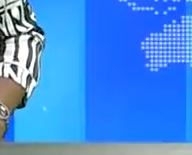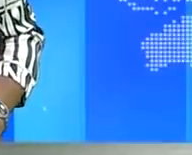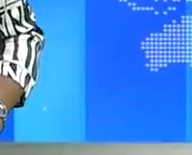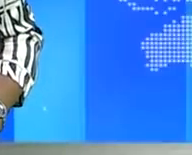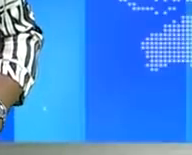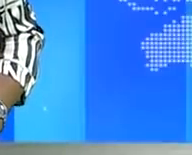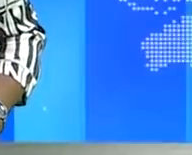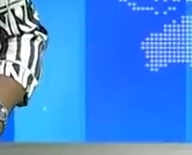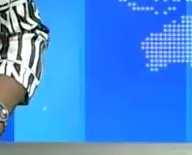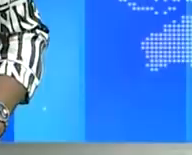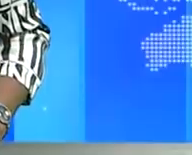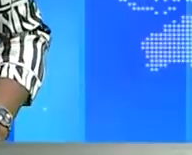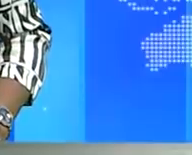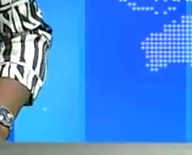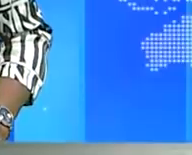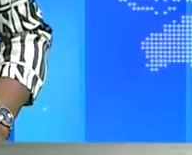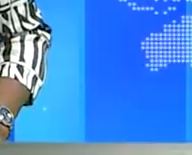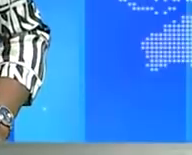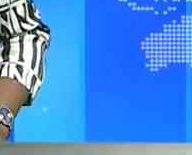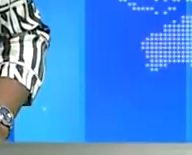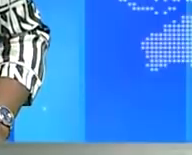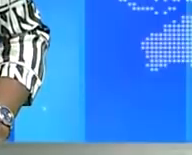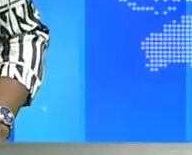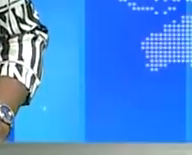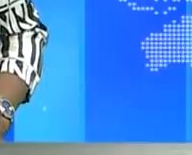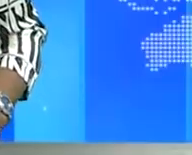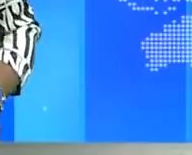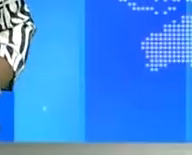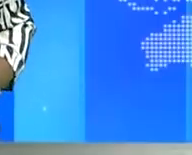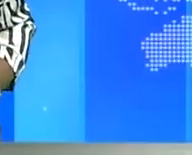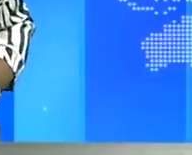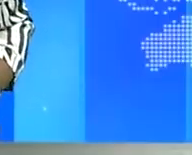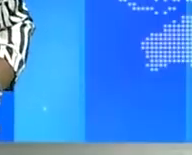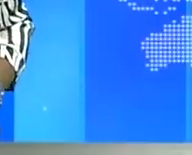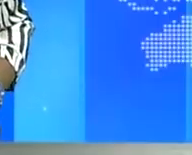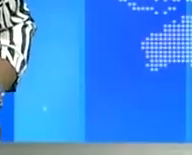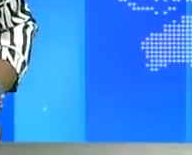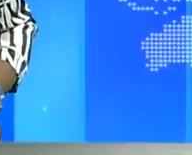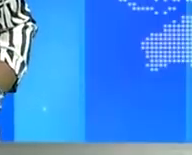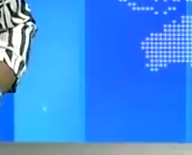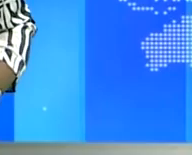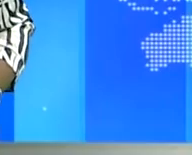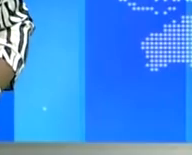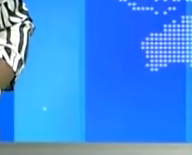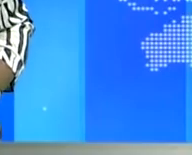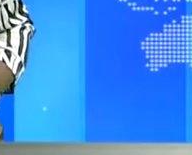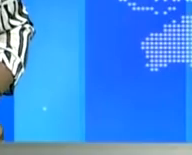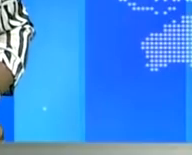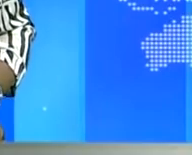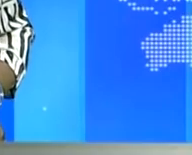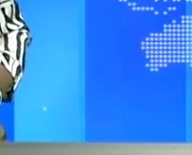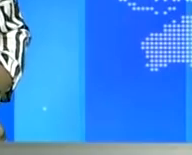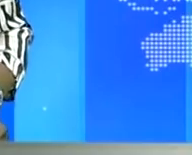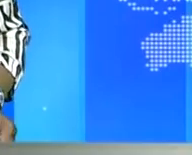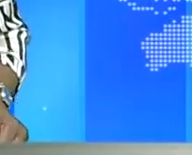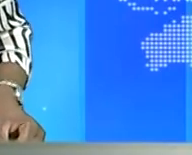Laurent Monsengo Passigna. Selon le secrétaire chancelier de l'archidiocèse de Kinshasa, le prélat catholique va être évacué dans la soirée vers